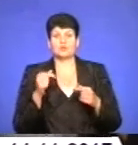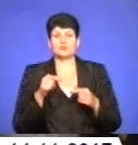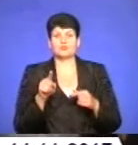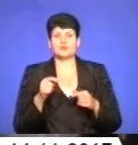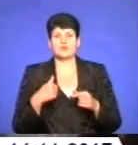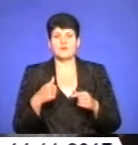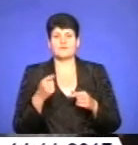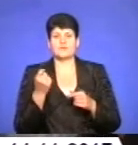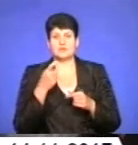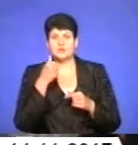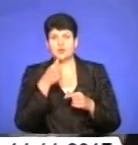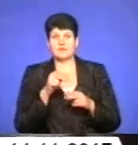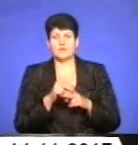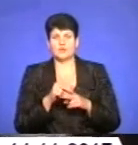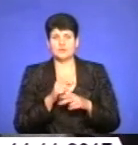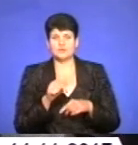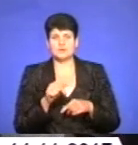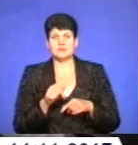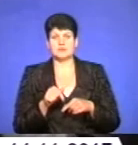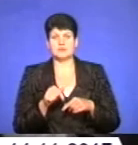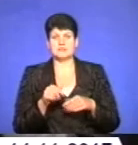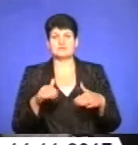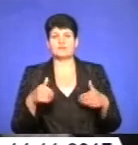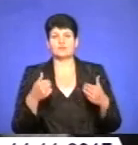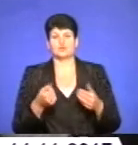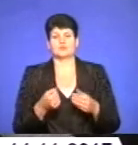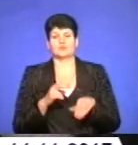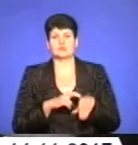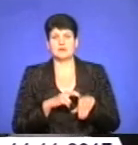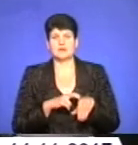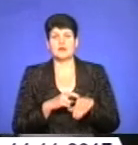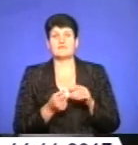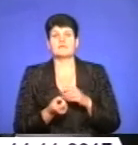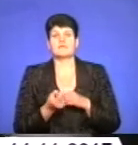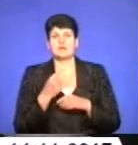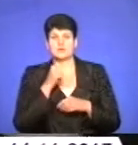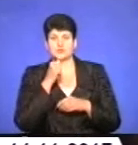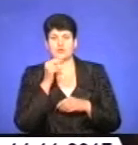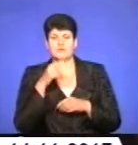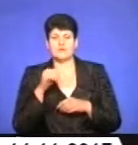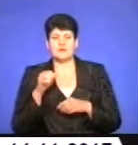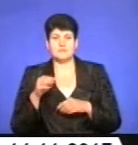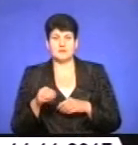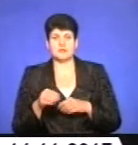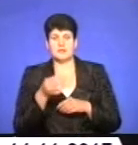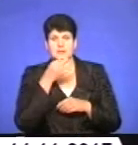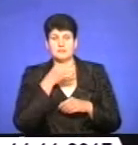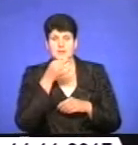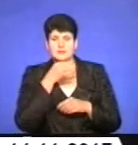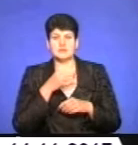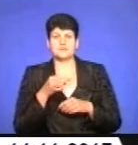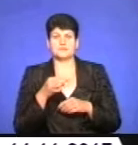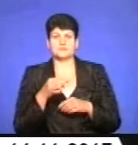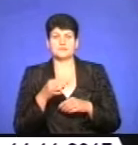від 11 років лікуюся, і звернулася до лікаря, і потім виявили цукровий діабет. Я на таблетках цукровий діабет